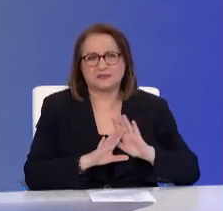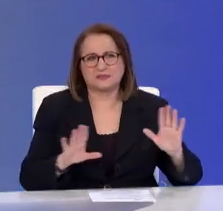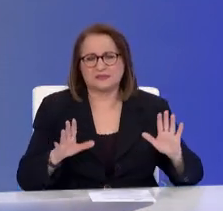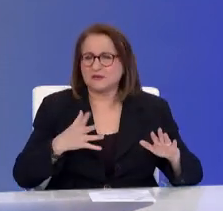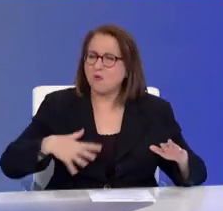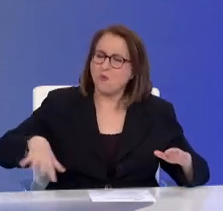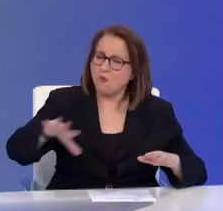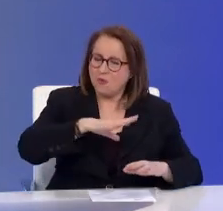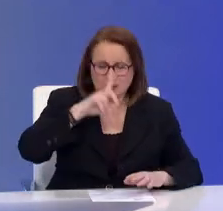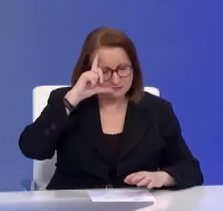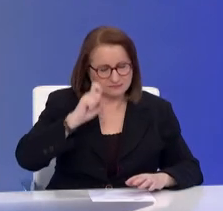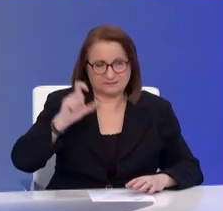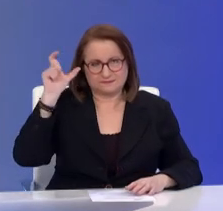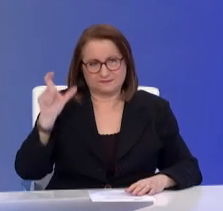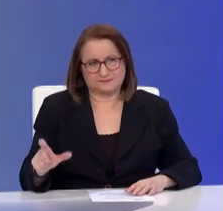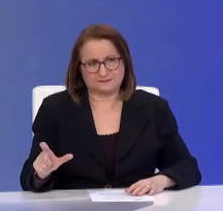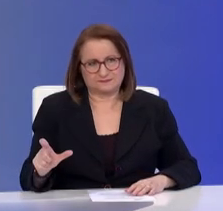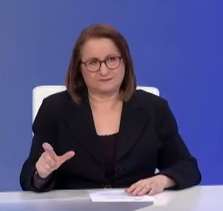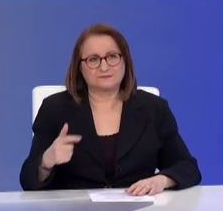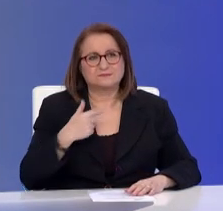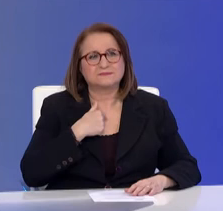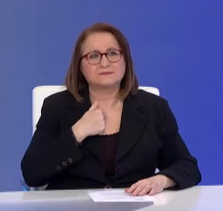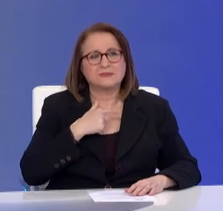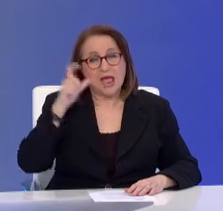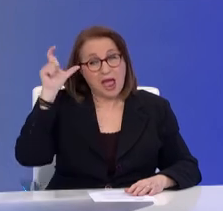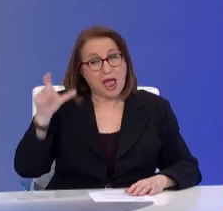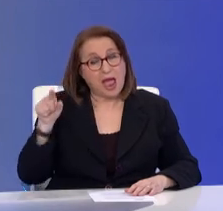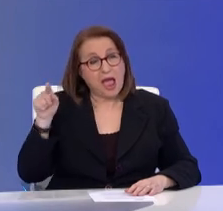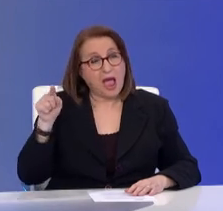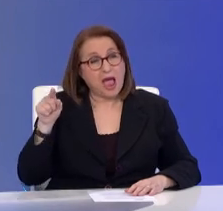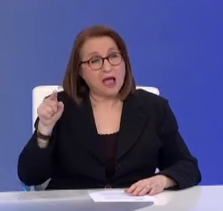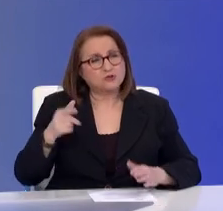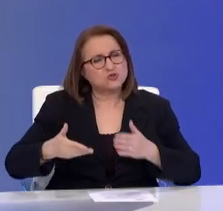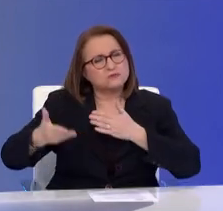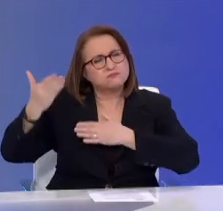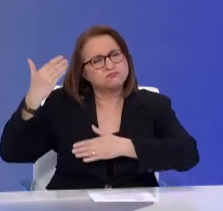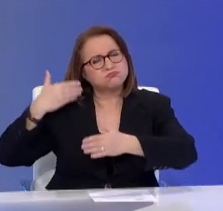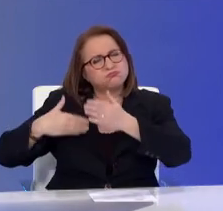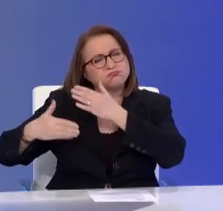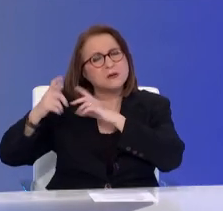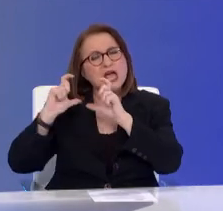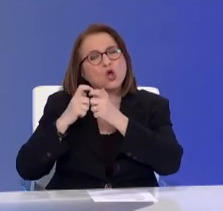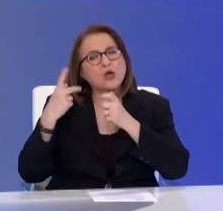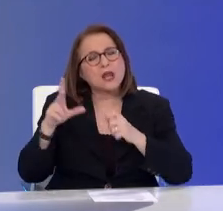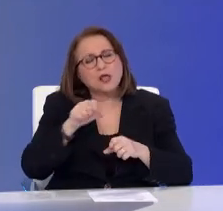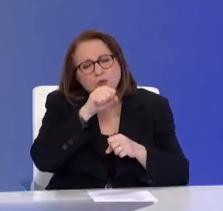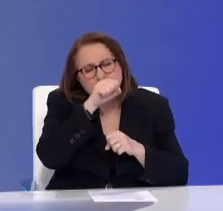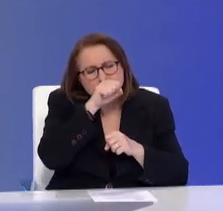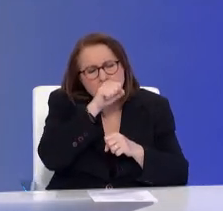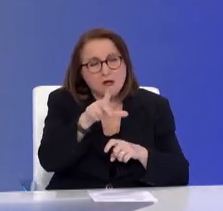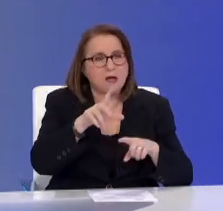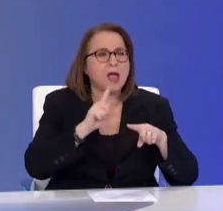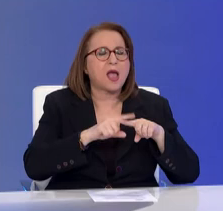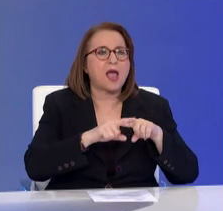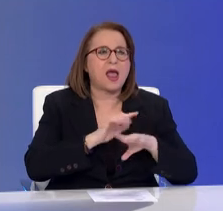οικονομικής κοινότητας και έναν πραγματικό φίλο της Ελλάδος με φιλελληνικές ρίζες, τον